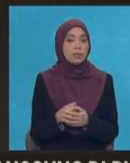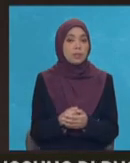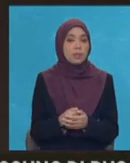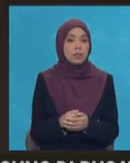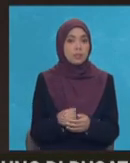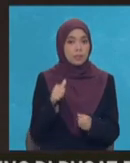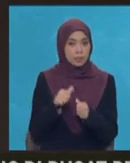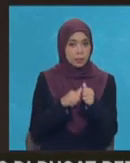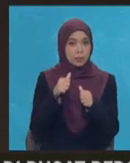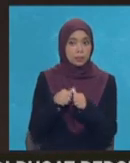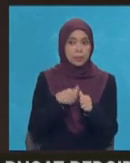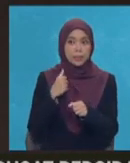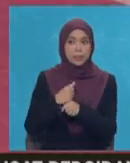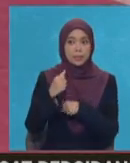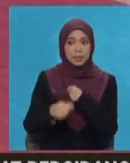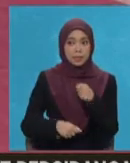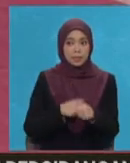Project tanggung jawab sosial